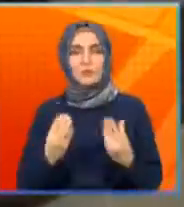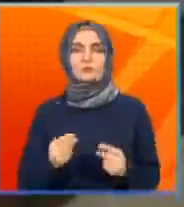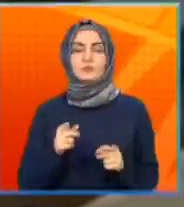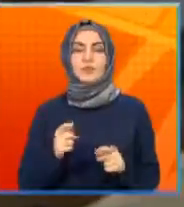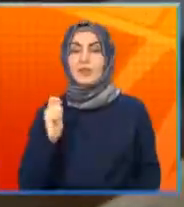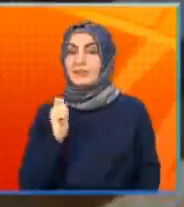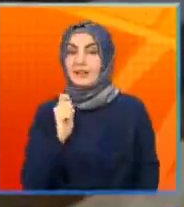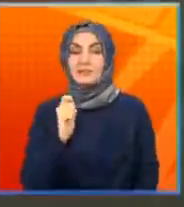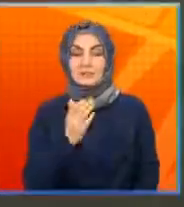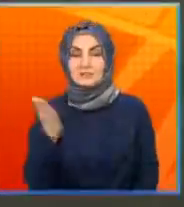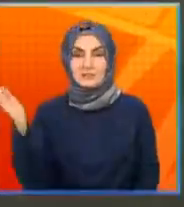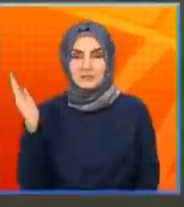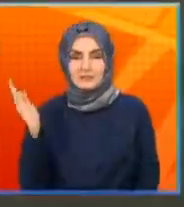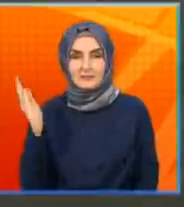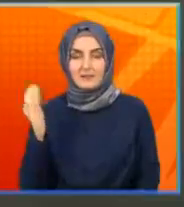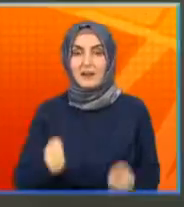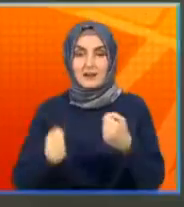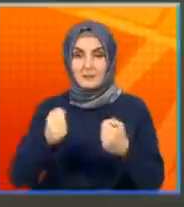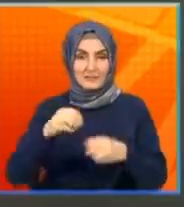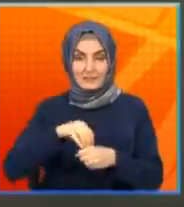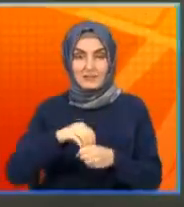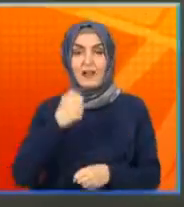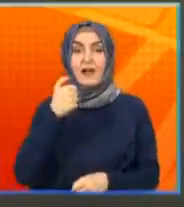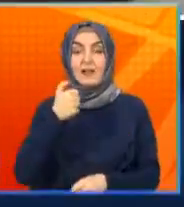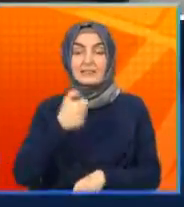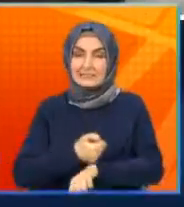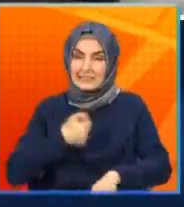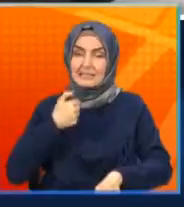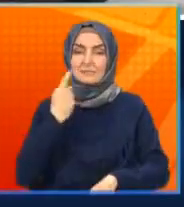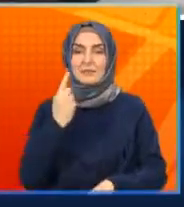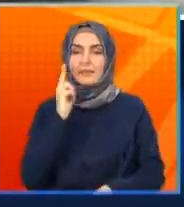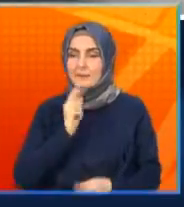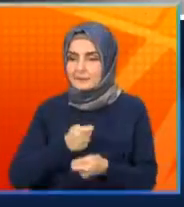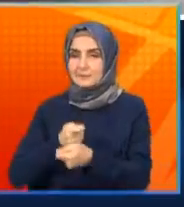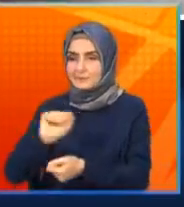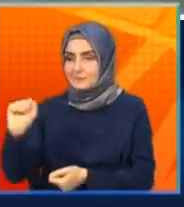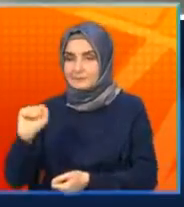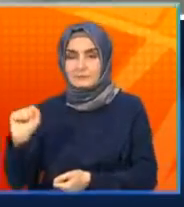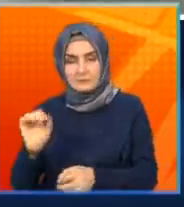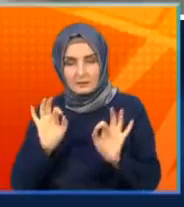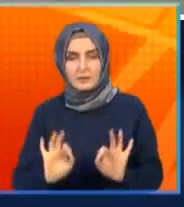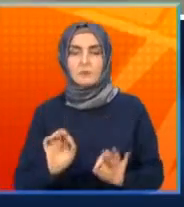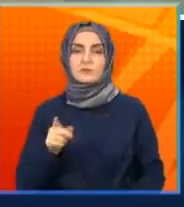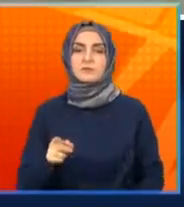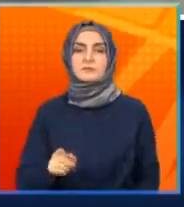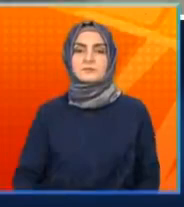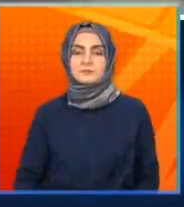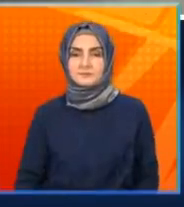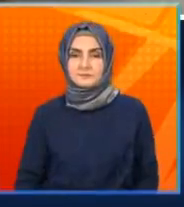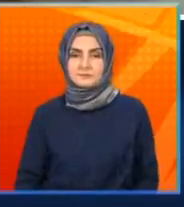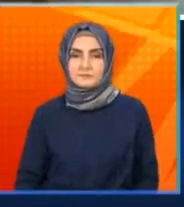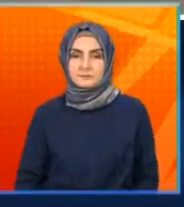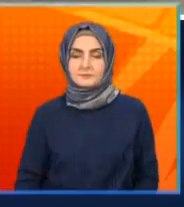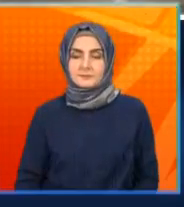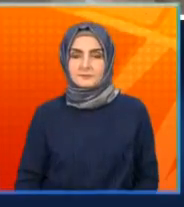taksiciler s araçlarını altı saatte bir dezenfekte edecektir kalsın davranırsak işte 5000